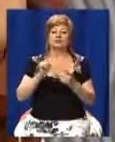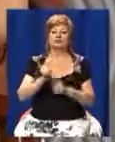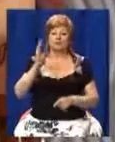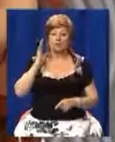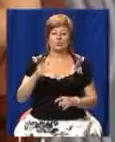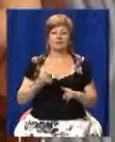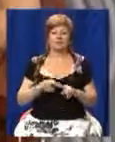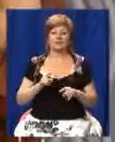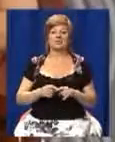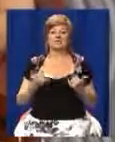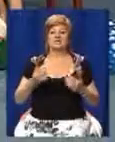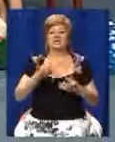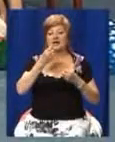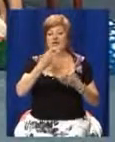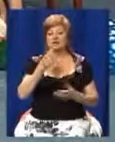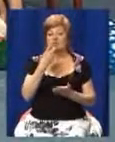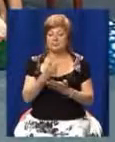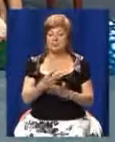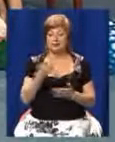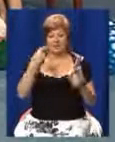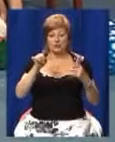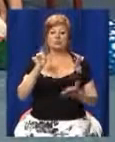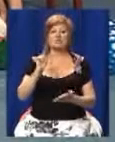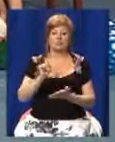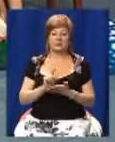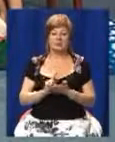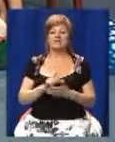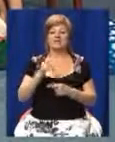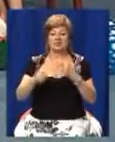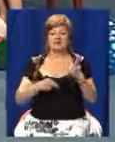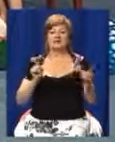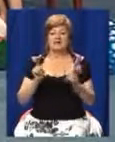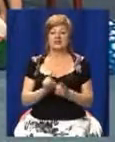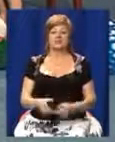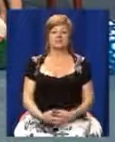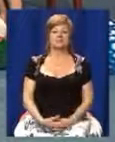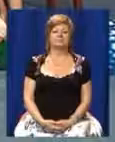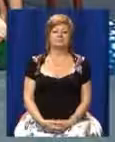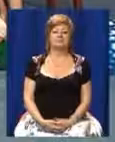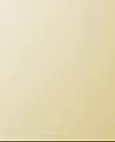тому, друзі, вам зараз гарного перегляду бажаємо і обов'язково в чудесному каналі ще побачимось.